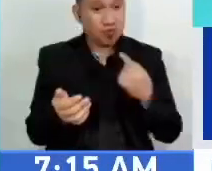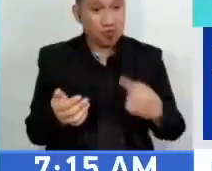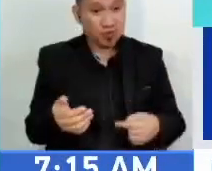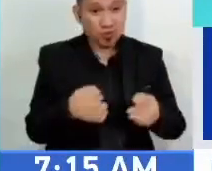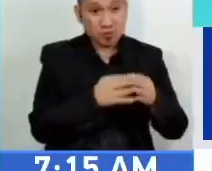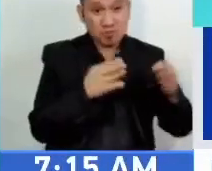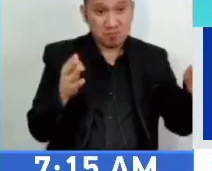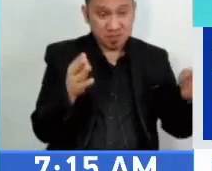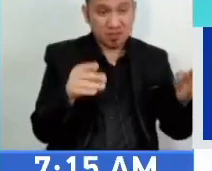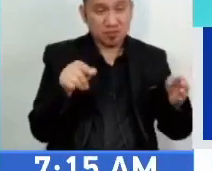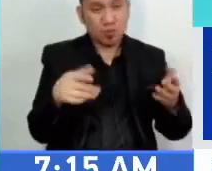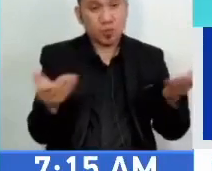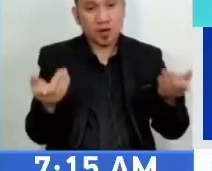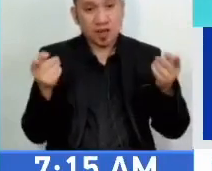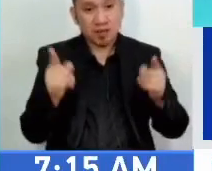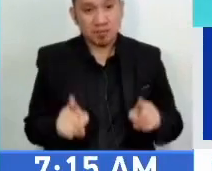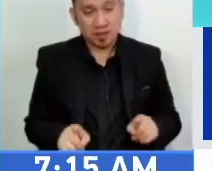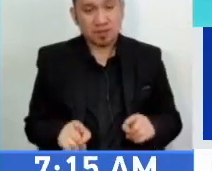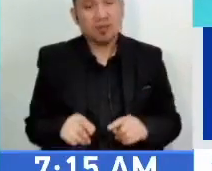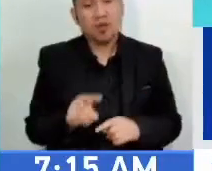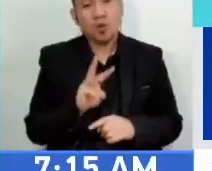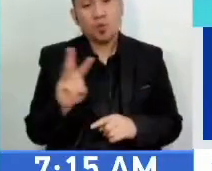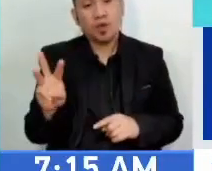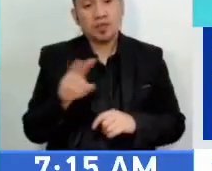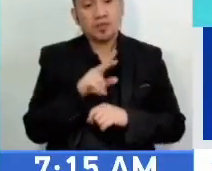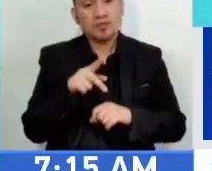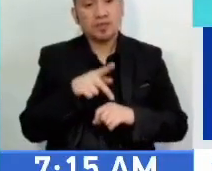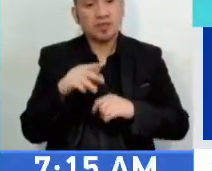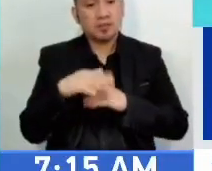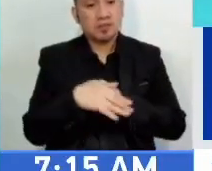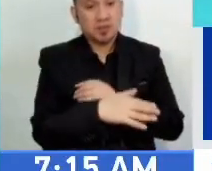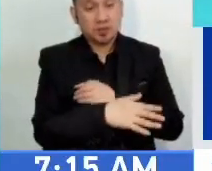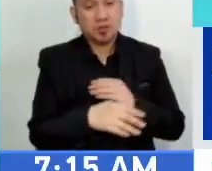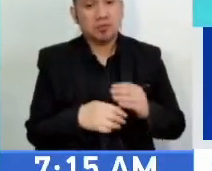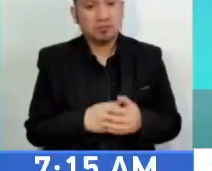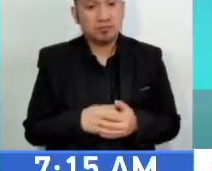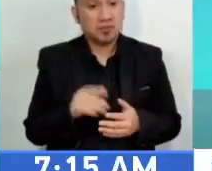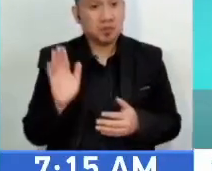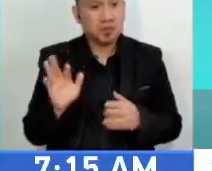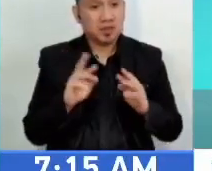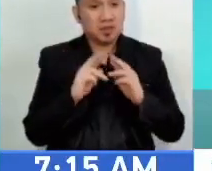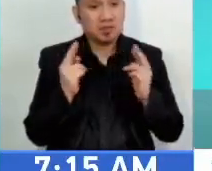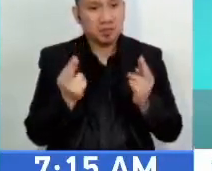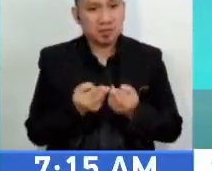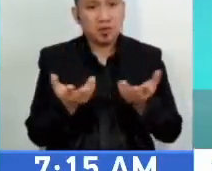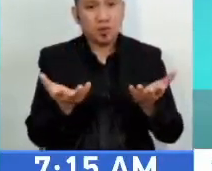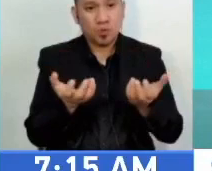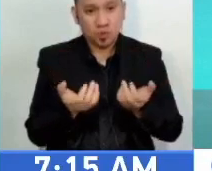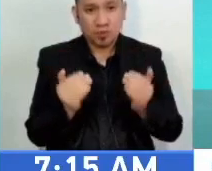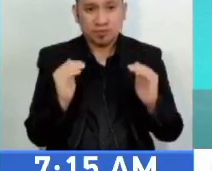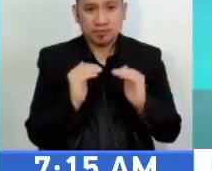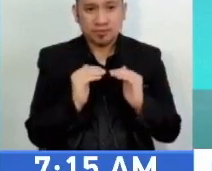Philippine Sea. Patuloy na nananawagan ng tulong at hustisya ang kanilang mga kaanak.